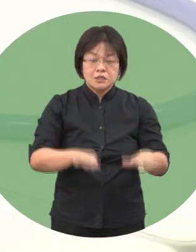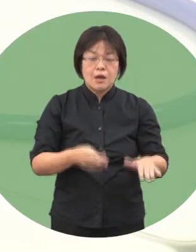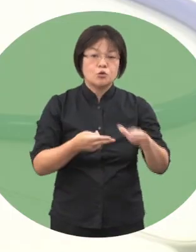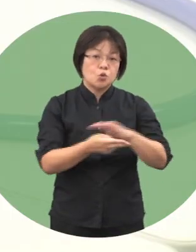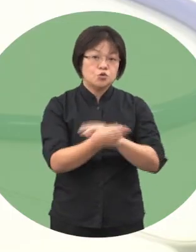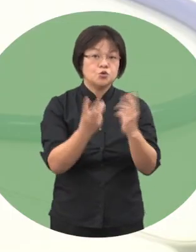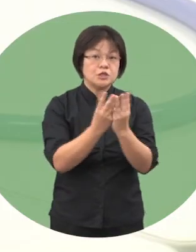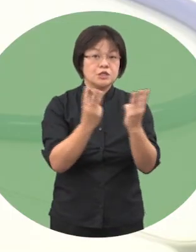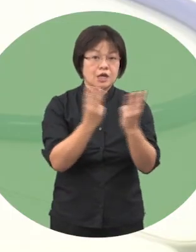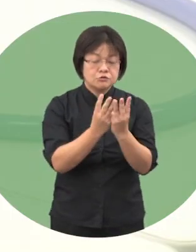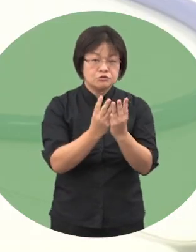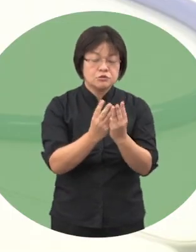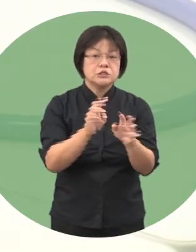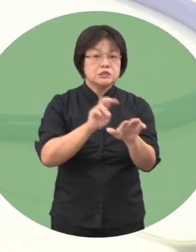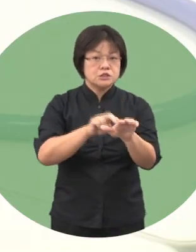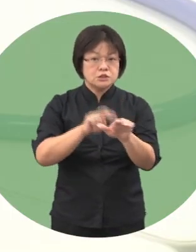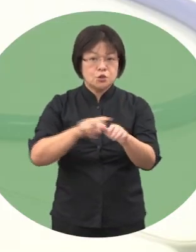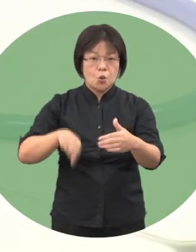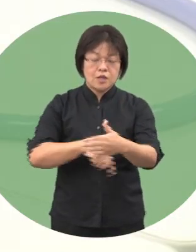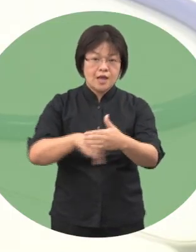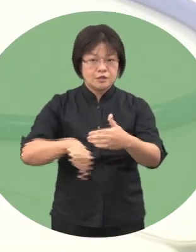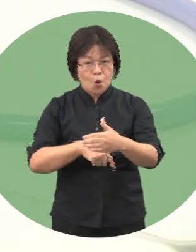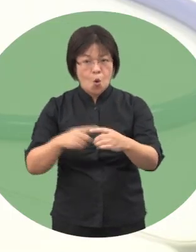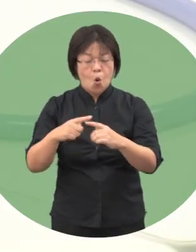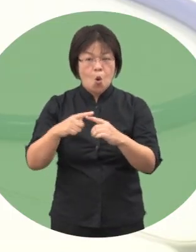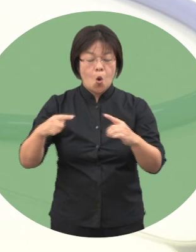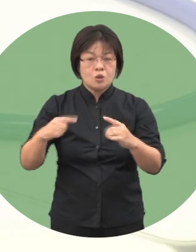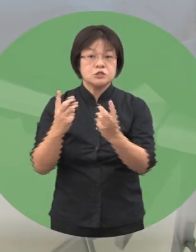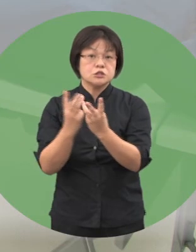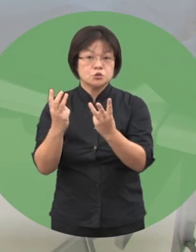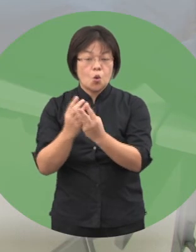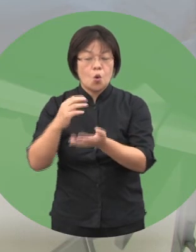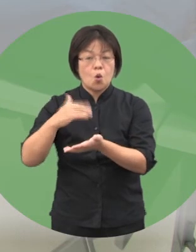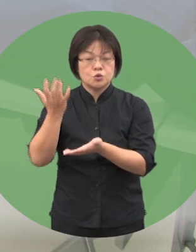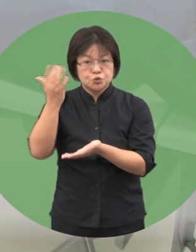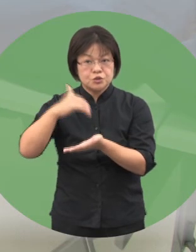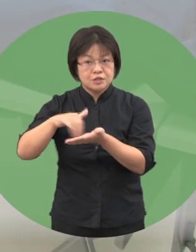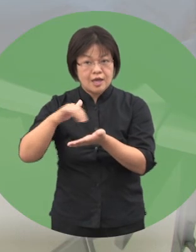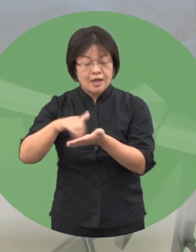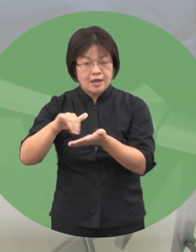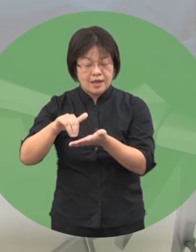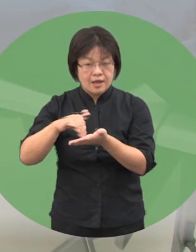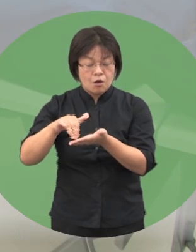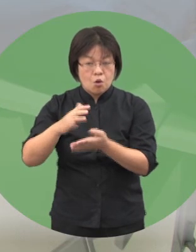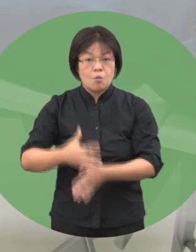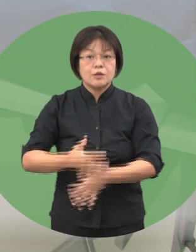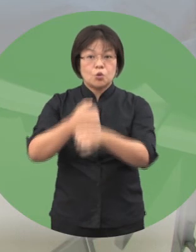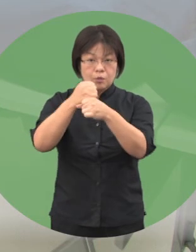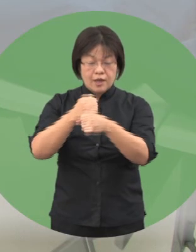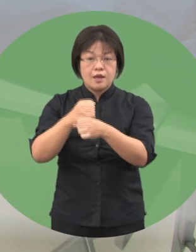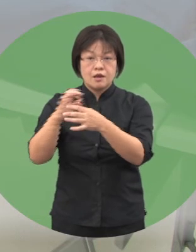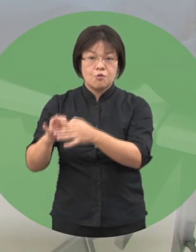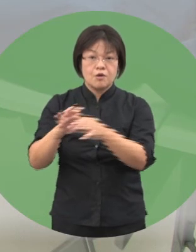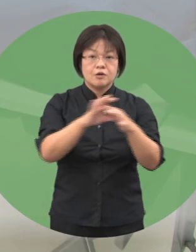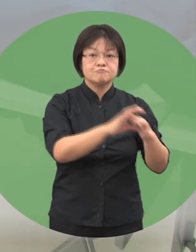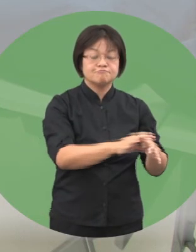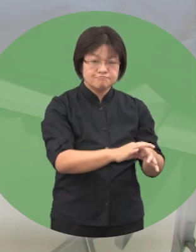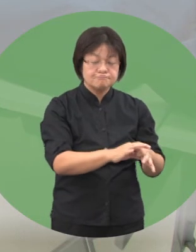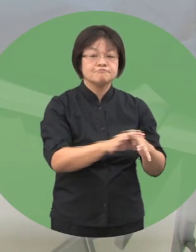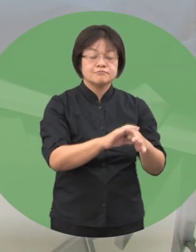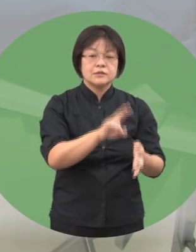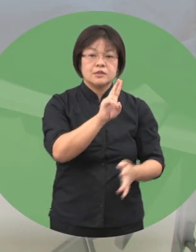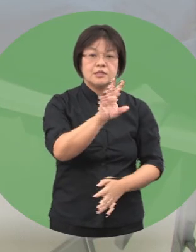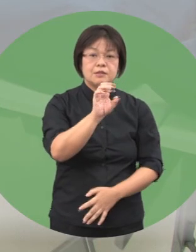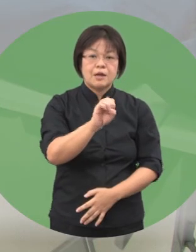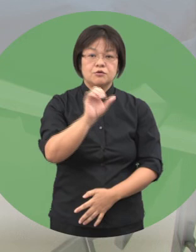内容、人口推計などをまとめ、そのデータをもとに2025年に必要となる入院患者を受け入れるベッド